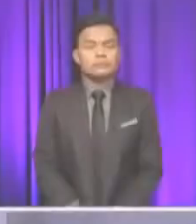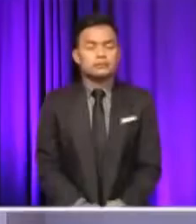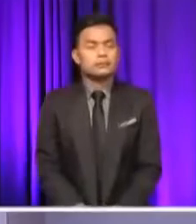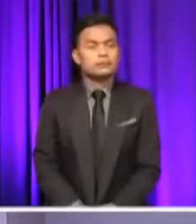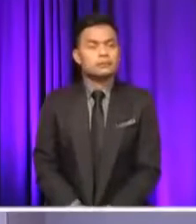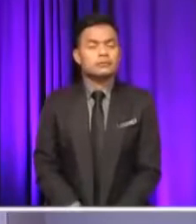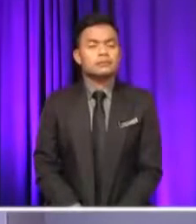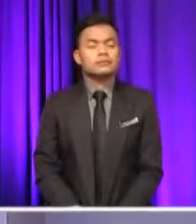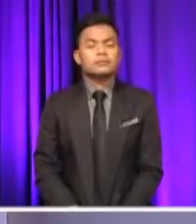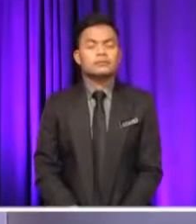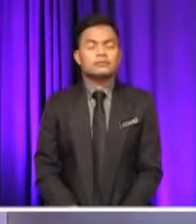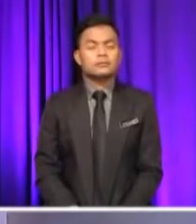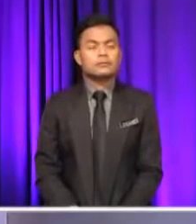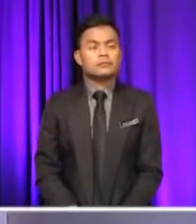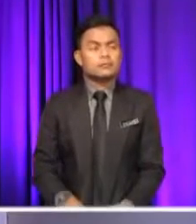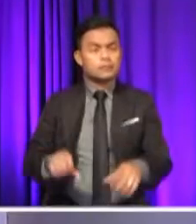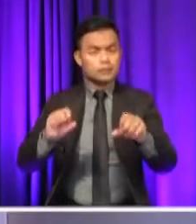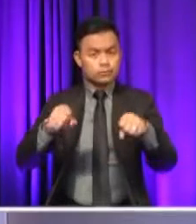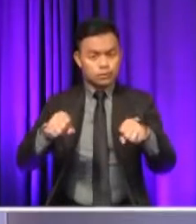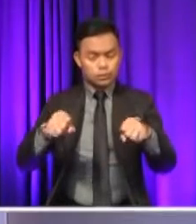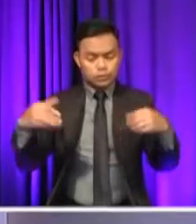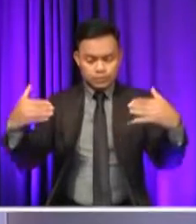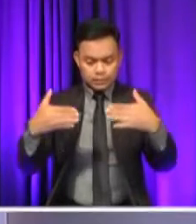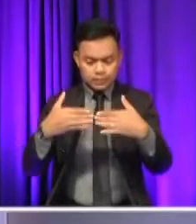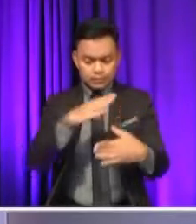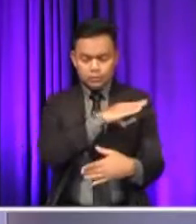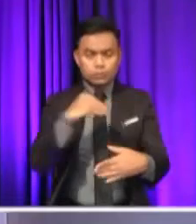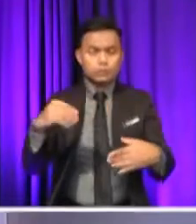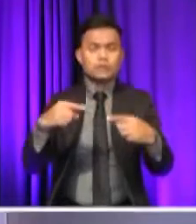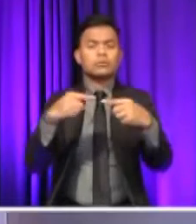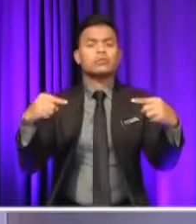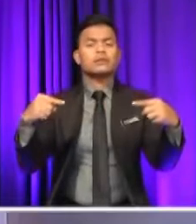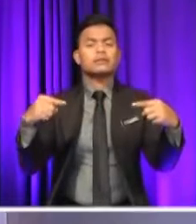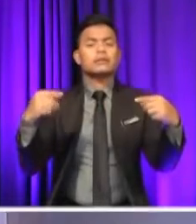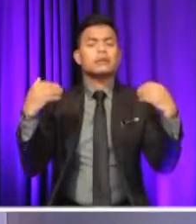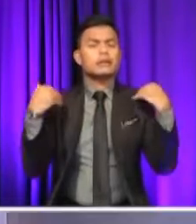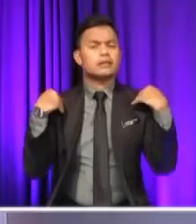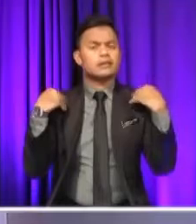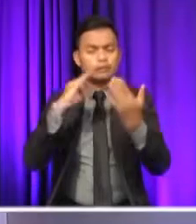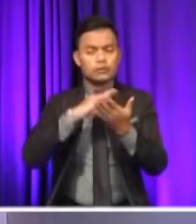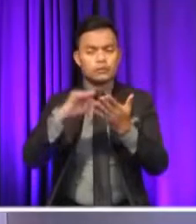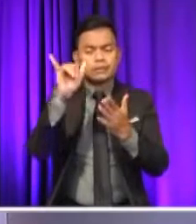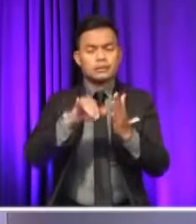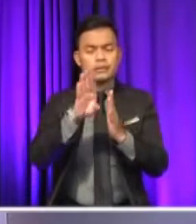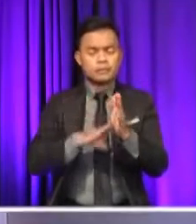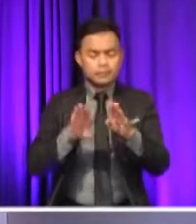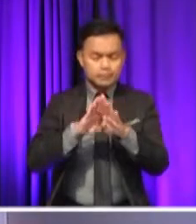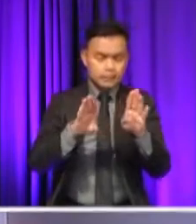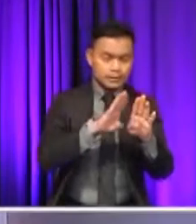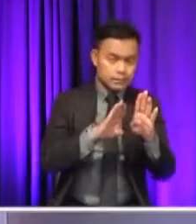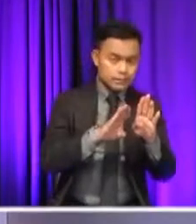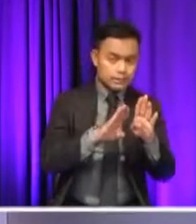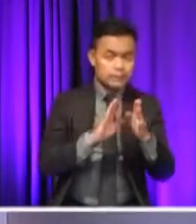KPM. Motor, penyambung dan wayar ada fungsi yang berbeza. Jadi untuk segmen ini kita nak belajar